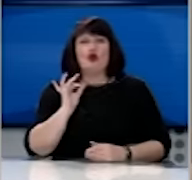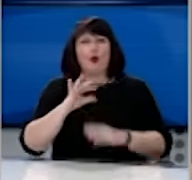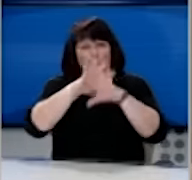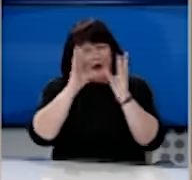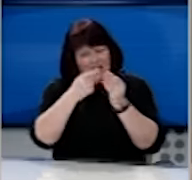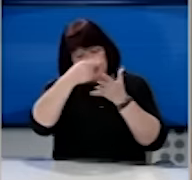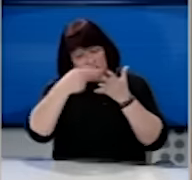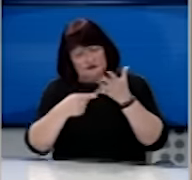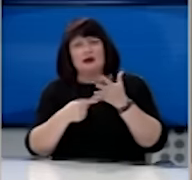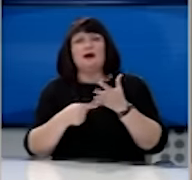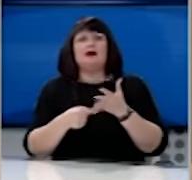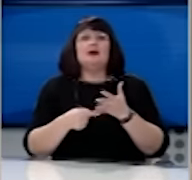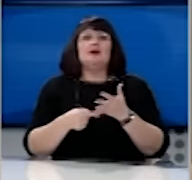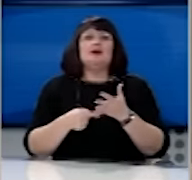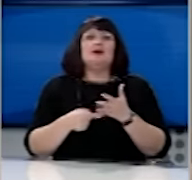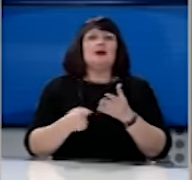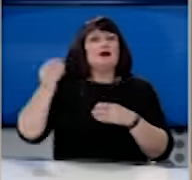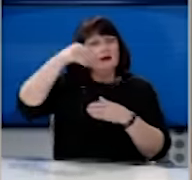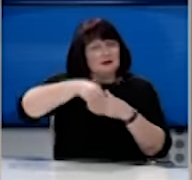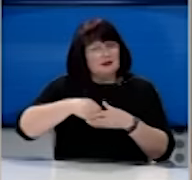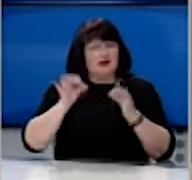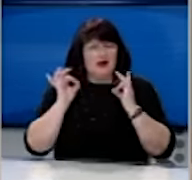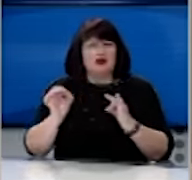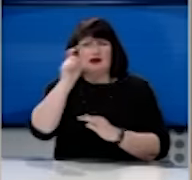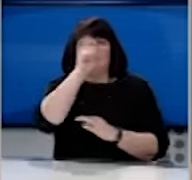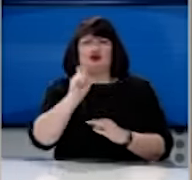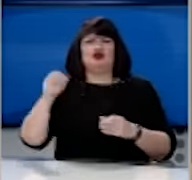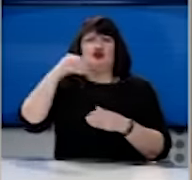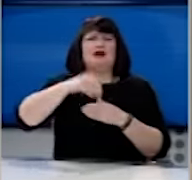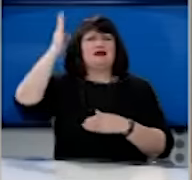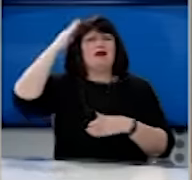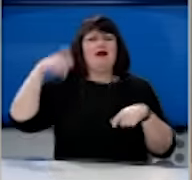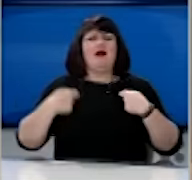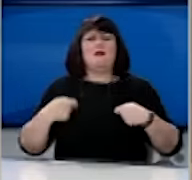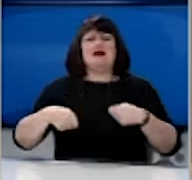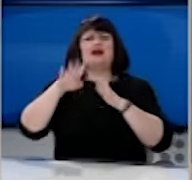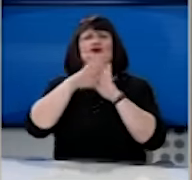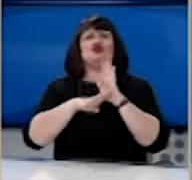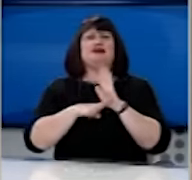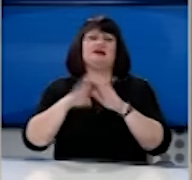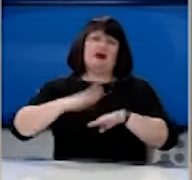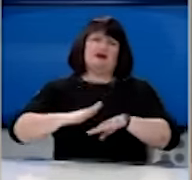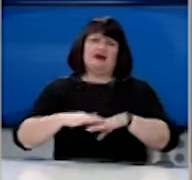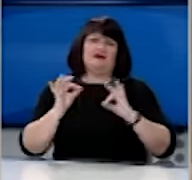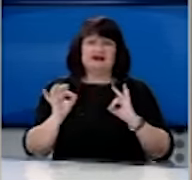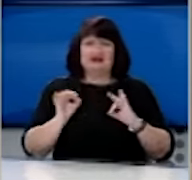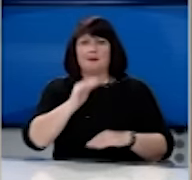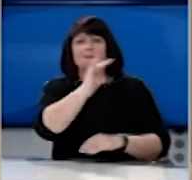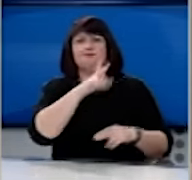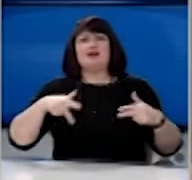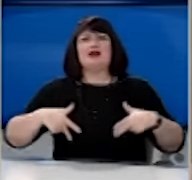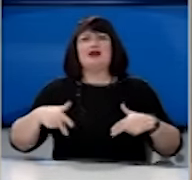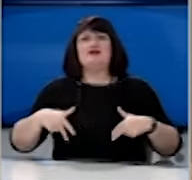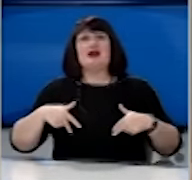παραπάνω δεν είναι εκτός της κανονικότητας του καπιταλιστικού συστήματος, το οποίο, κύριοι της κυβέρνησης,